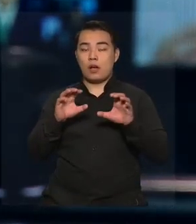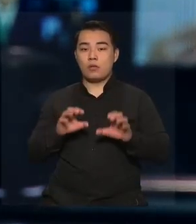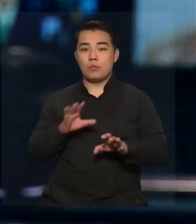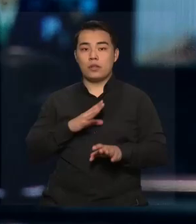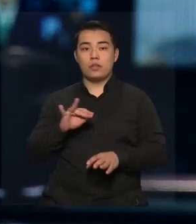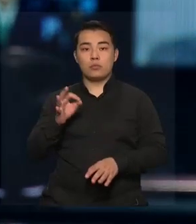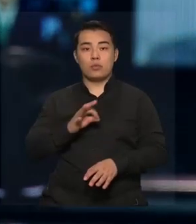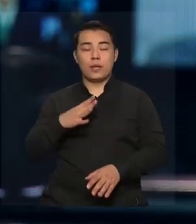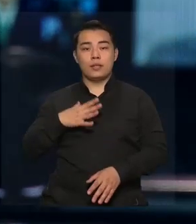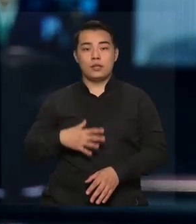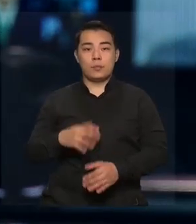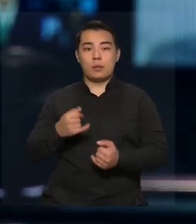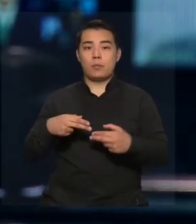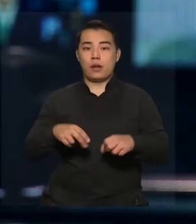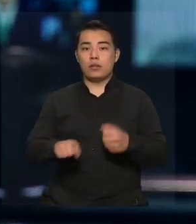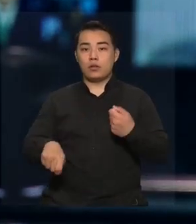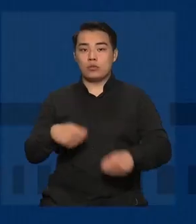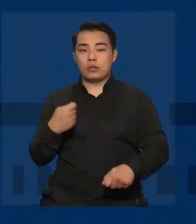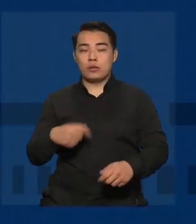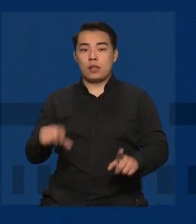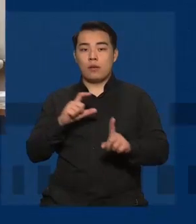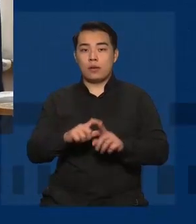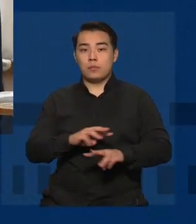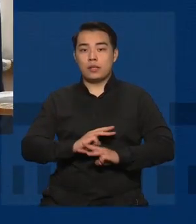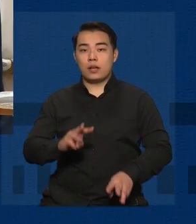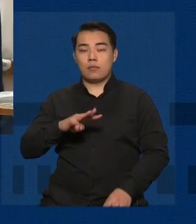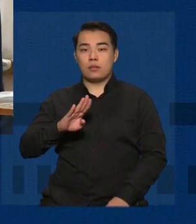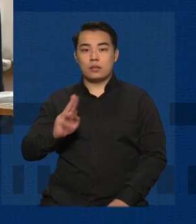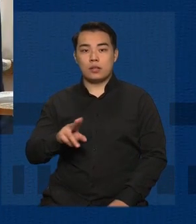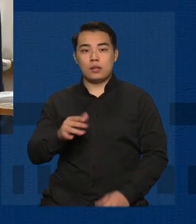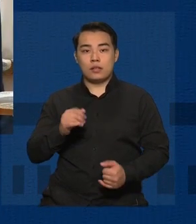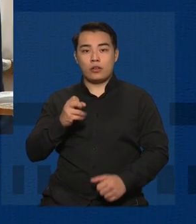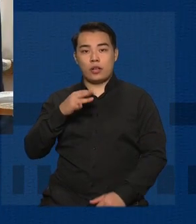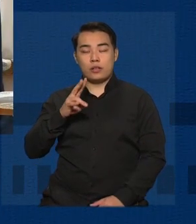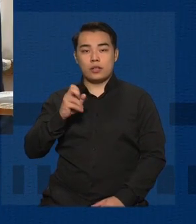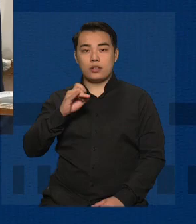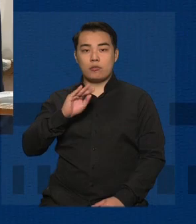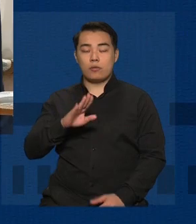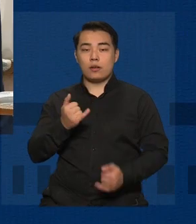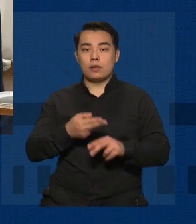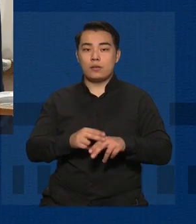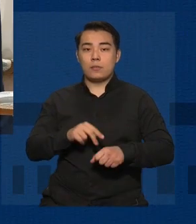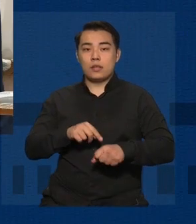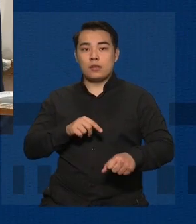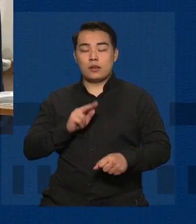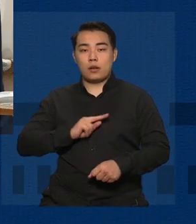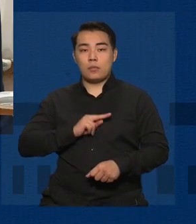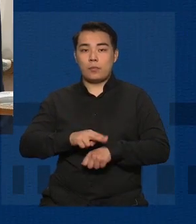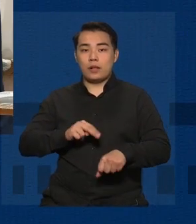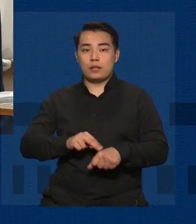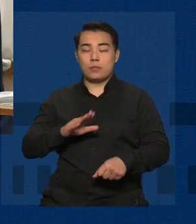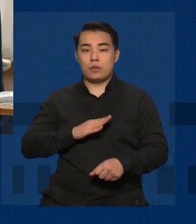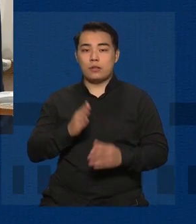также нулевой терпимости к правонарушениям. По словам министра МВД Ержана Саденова, основной акцент в работе полицейских сделан